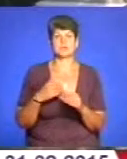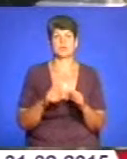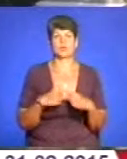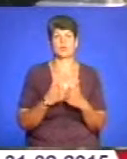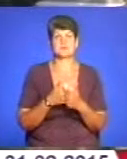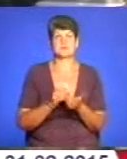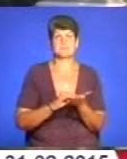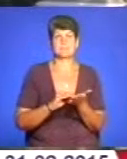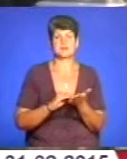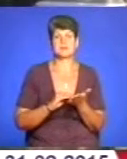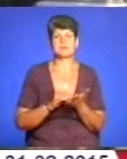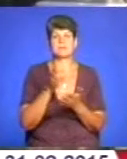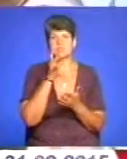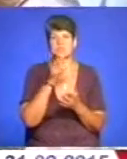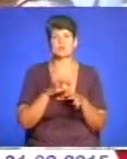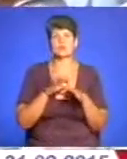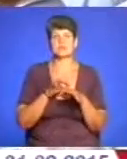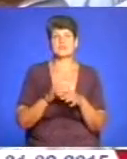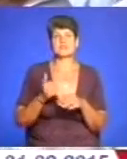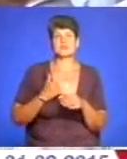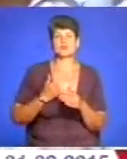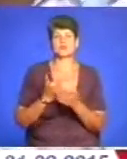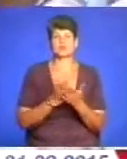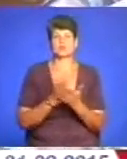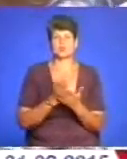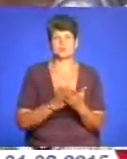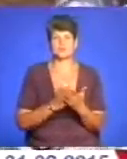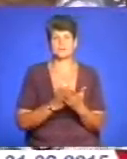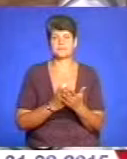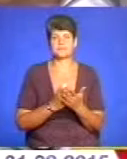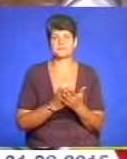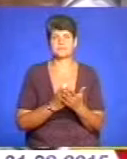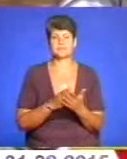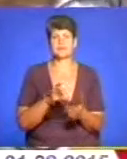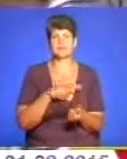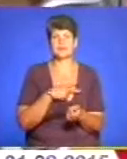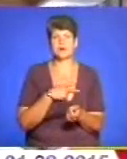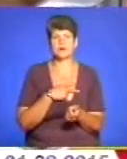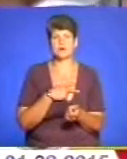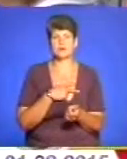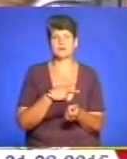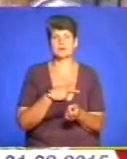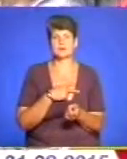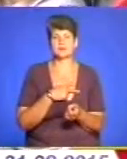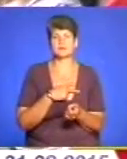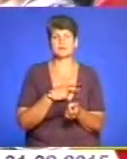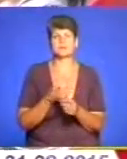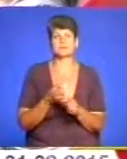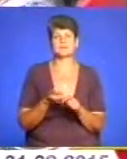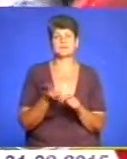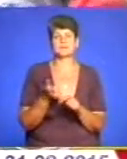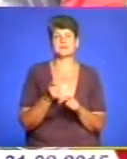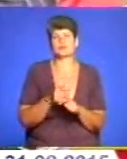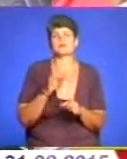пише, що під час проходження військової служби. Нагорода мені дуже сильно, я, як сказати